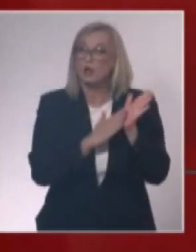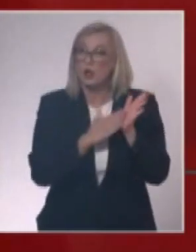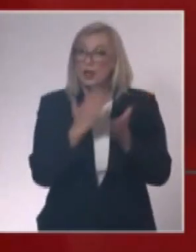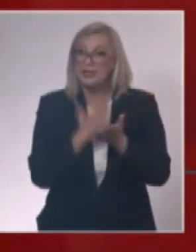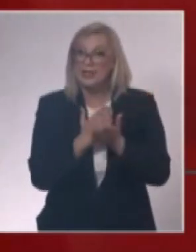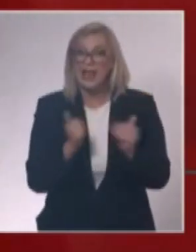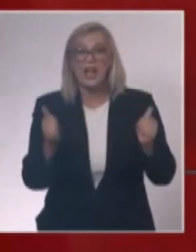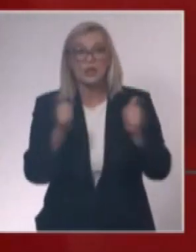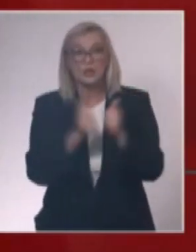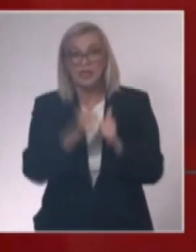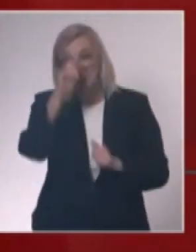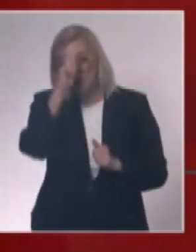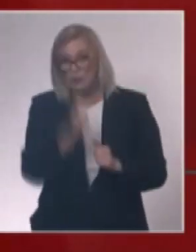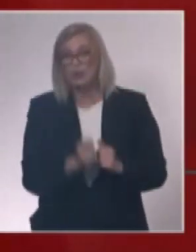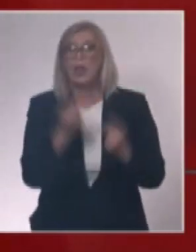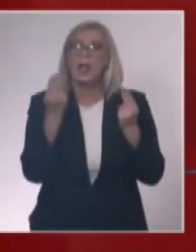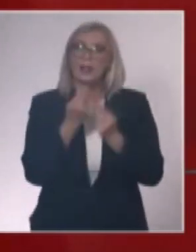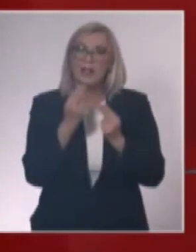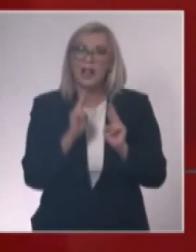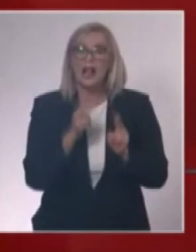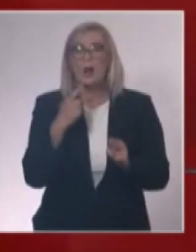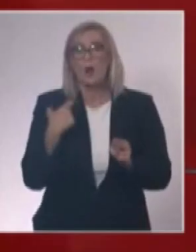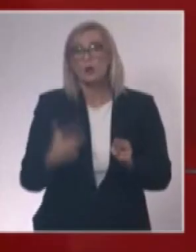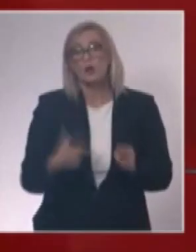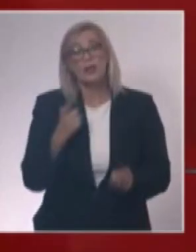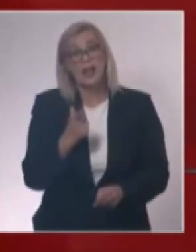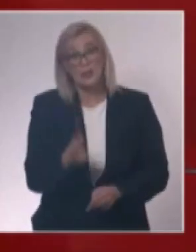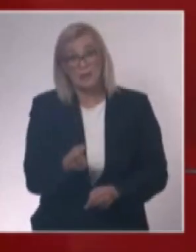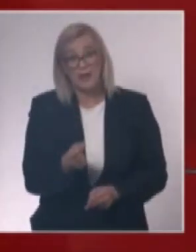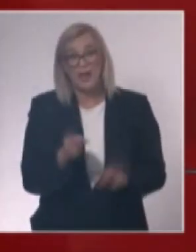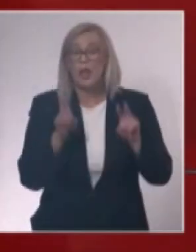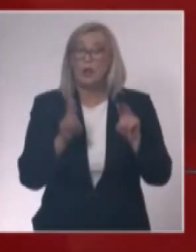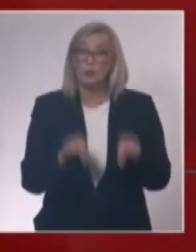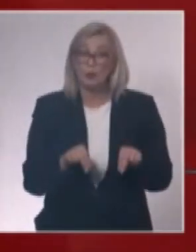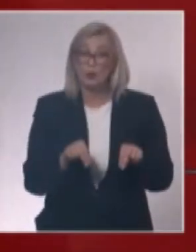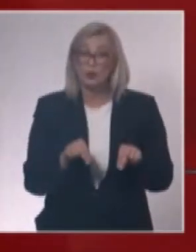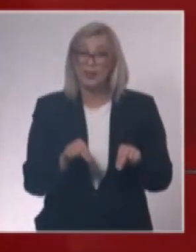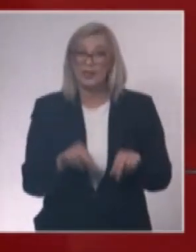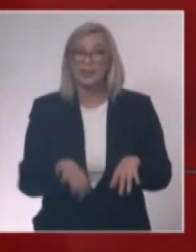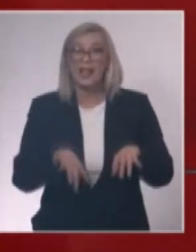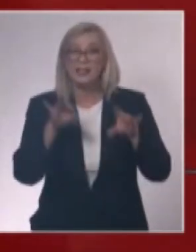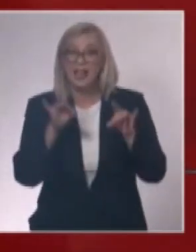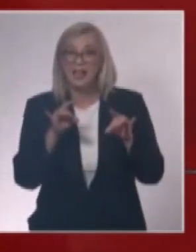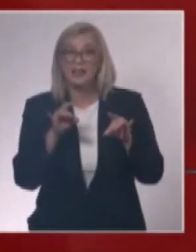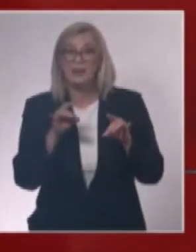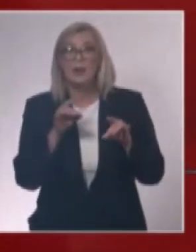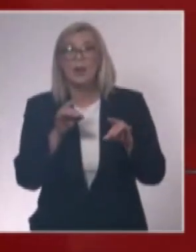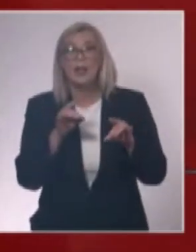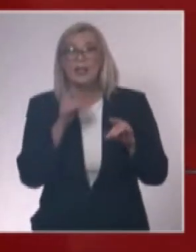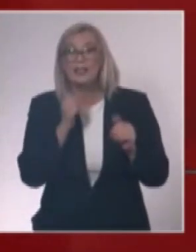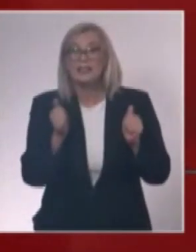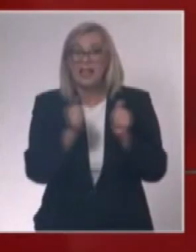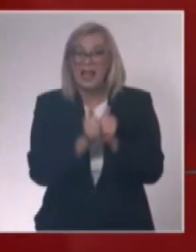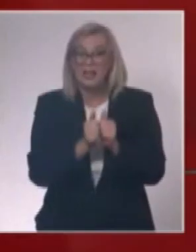NG do t Ken rit t p prej 5% Kia edhe m e madhe q daku PJ rit t